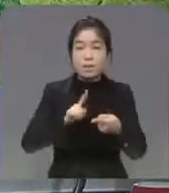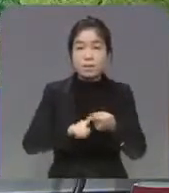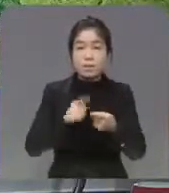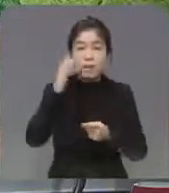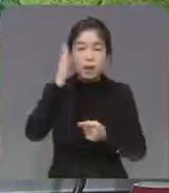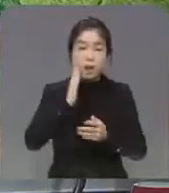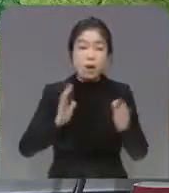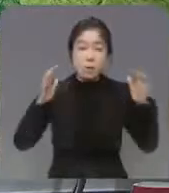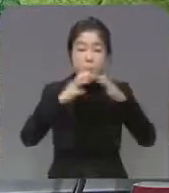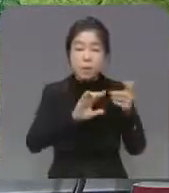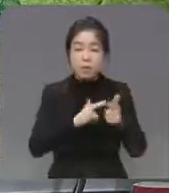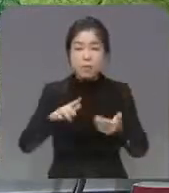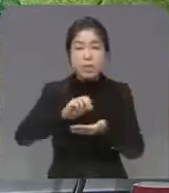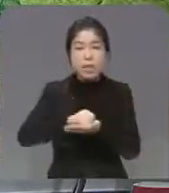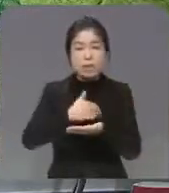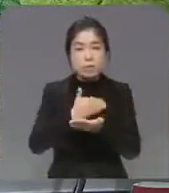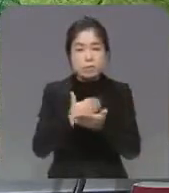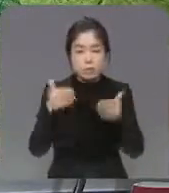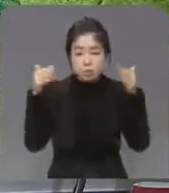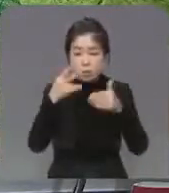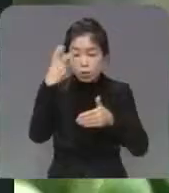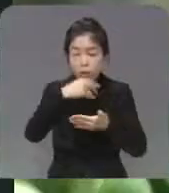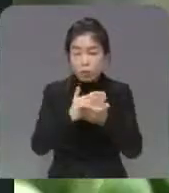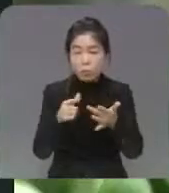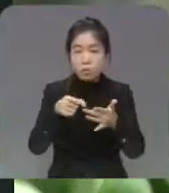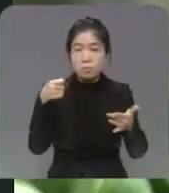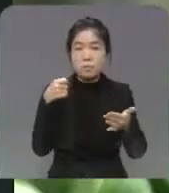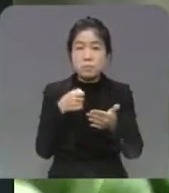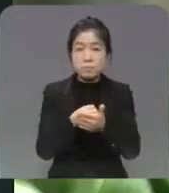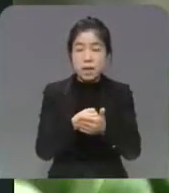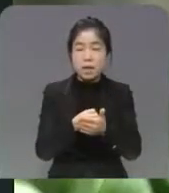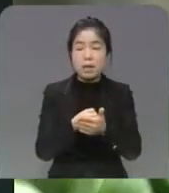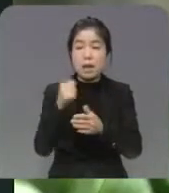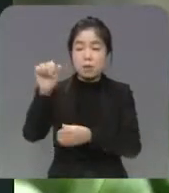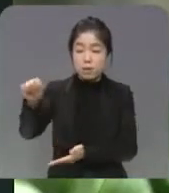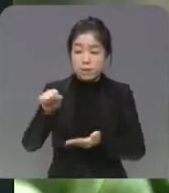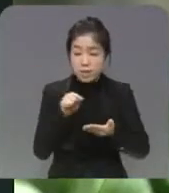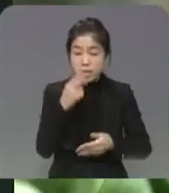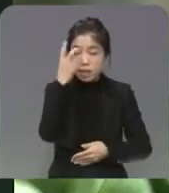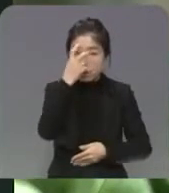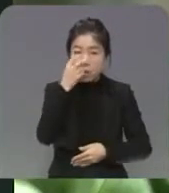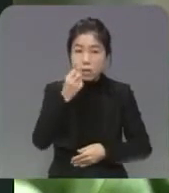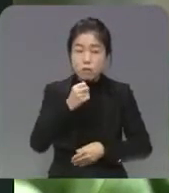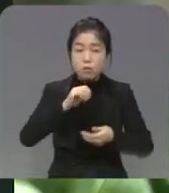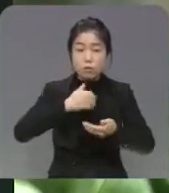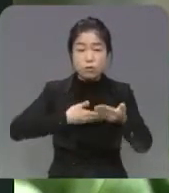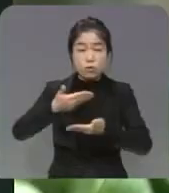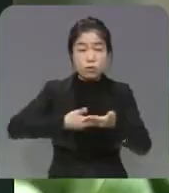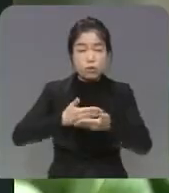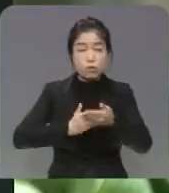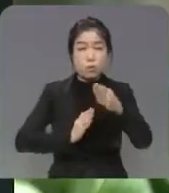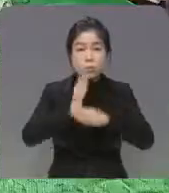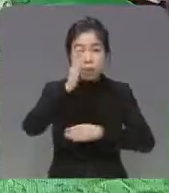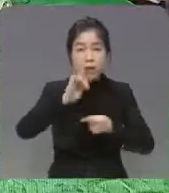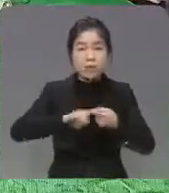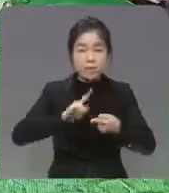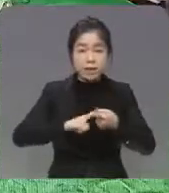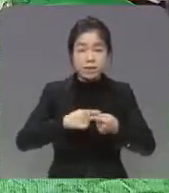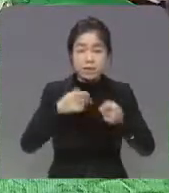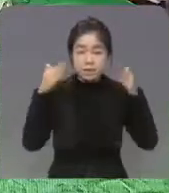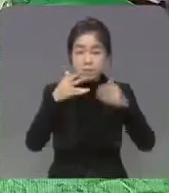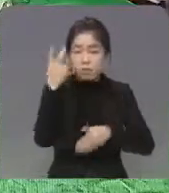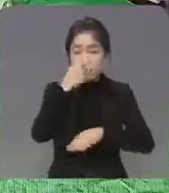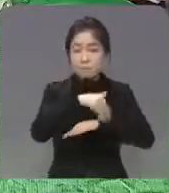등 농산물과 양념류를 중점 관리 품목으로 선정하고 원산지 관리와 유통기한 경과 여부 등을 집중